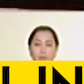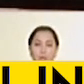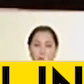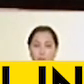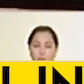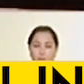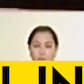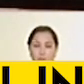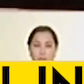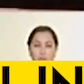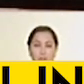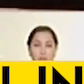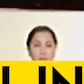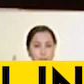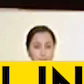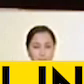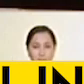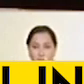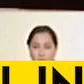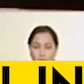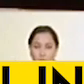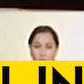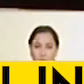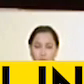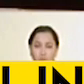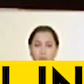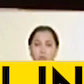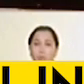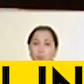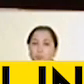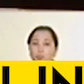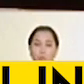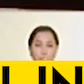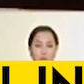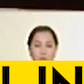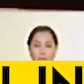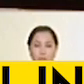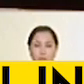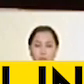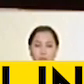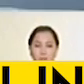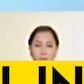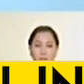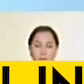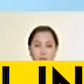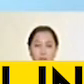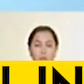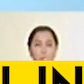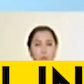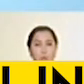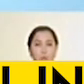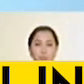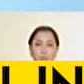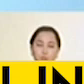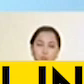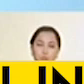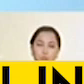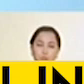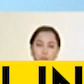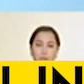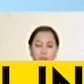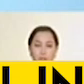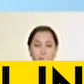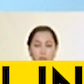bayram nomlaridagi birinchi so'zlar bosh harf bilan yoziladi. Mustaqillik kuni,